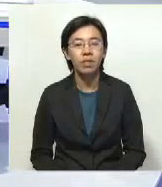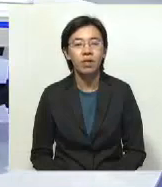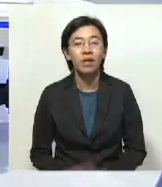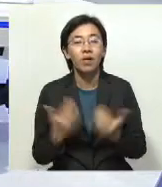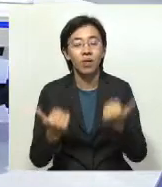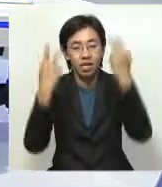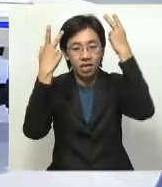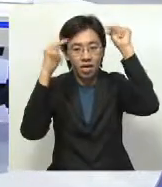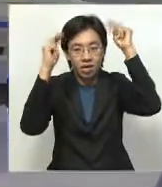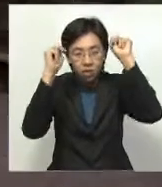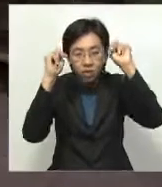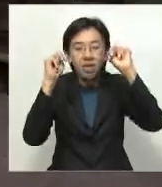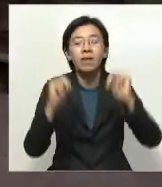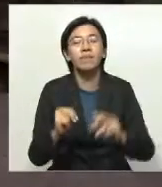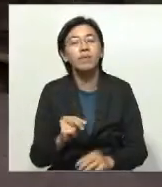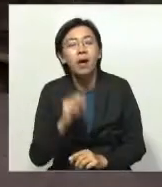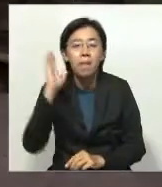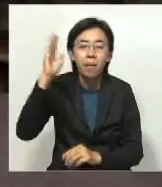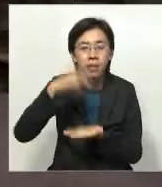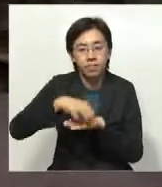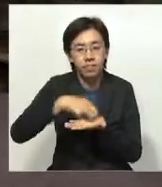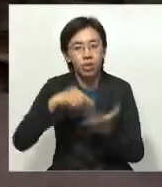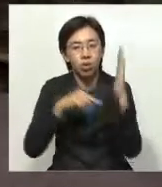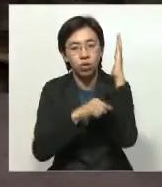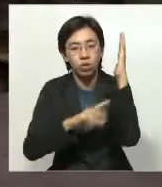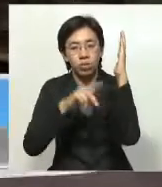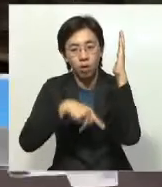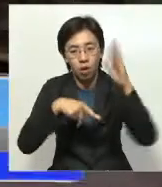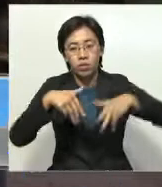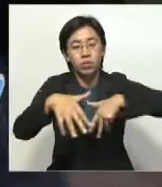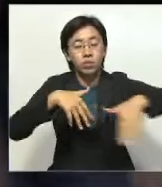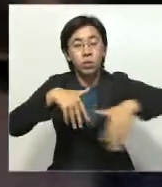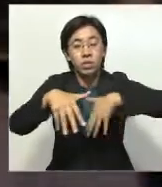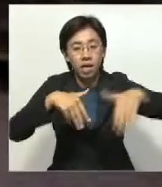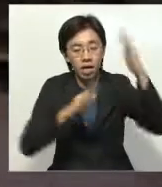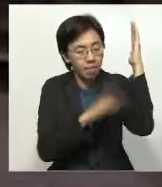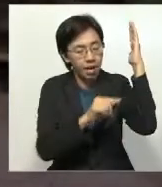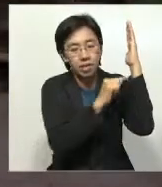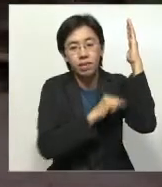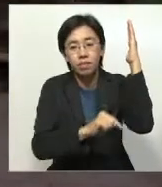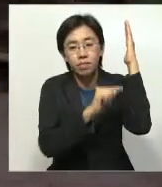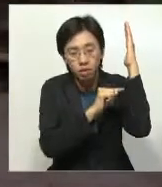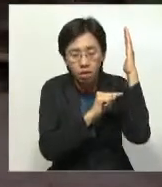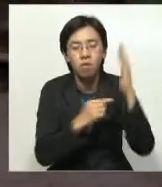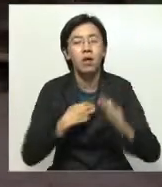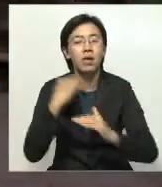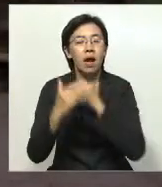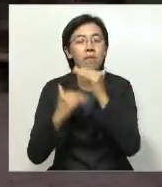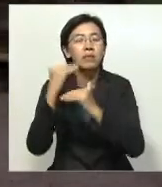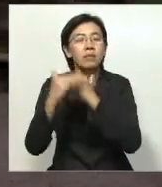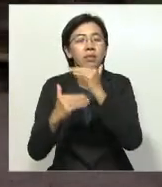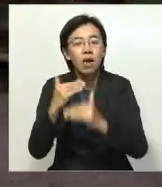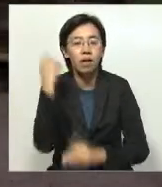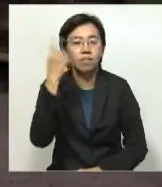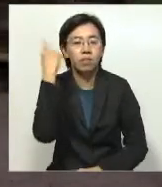นายกรัฐมนตรีนะคะได้มีการเน้นย้ำกับชาวจังหวัดชุมพรและประชาชนในพื้นที่ภาคใต้ถึงการพัฒนาศักยภาพการท่